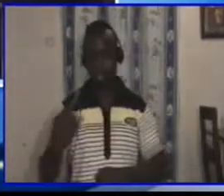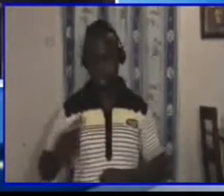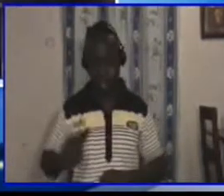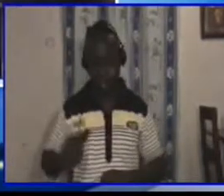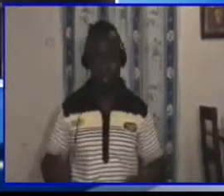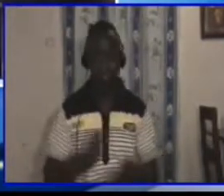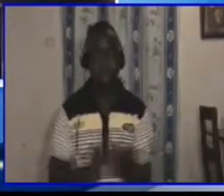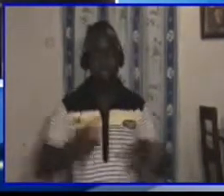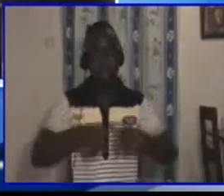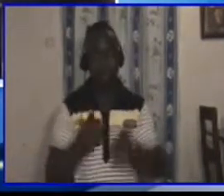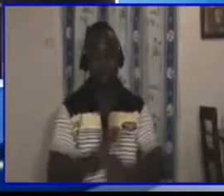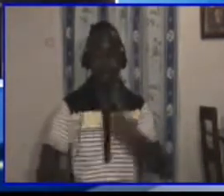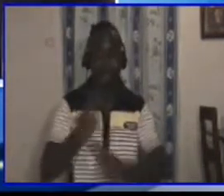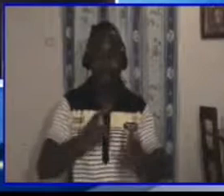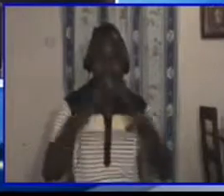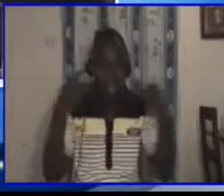nell'errore